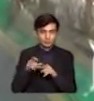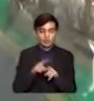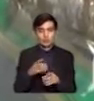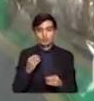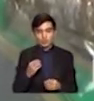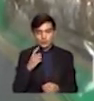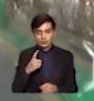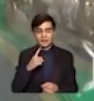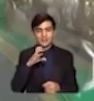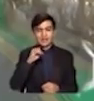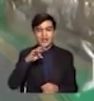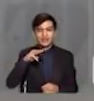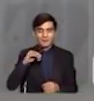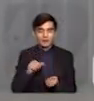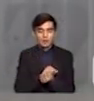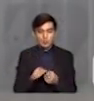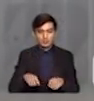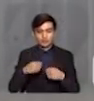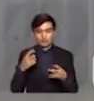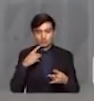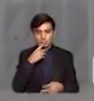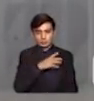бір сертификат тапсырулары қажет екен.